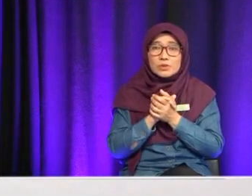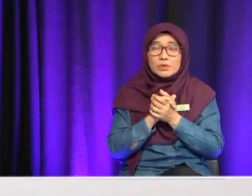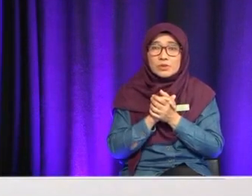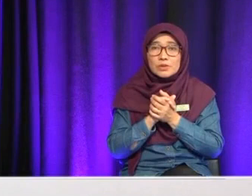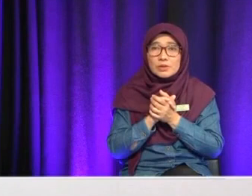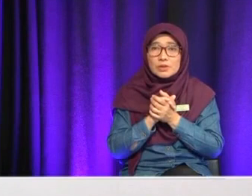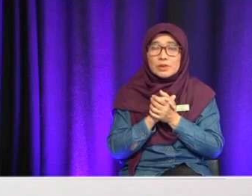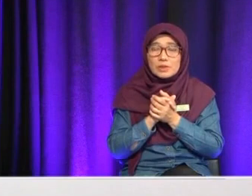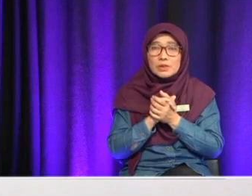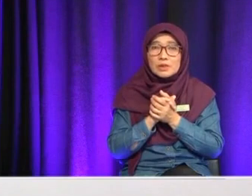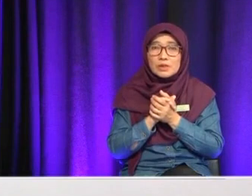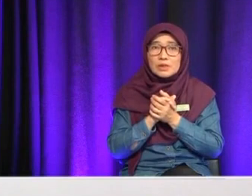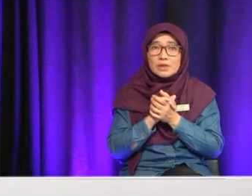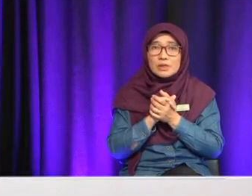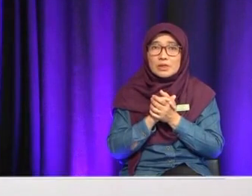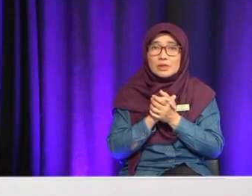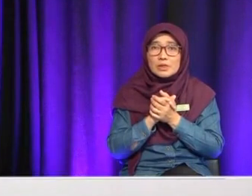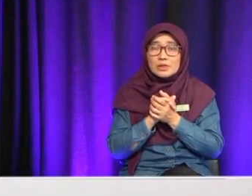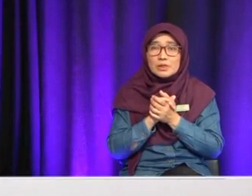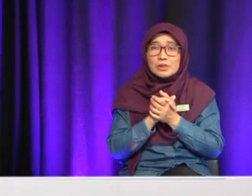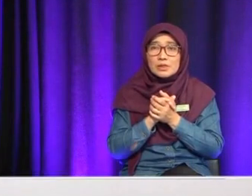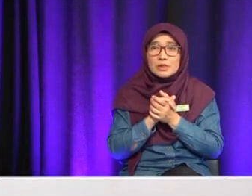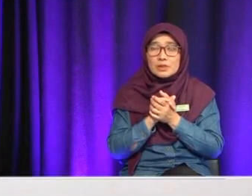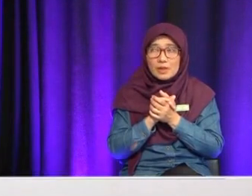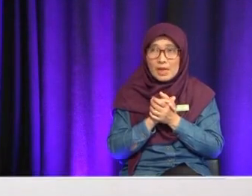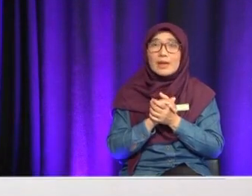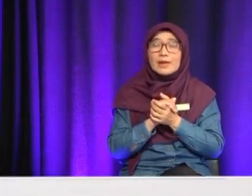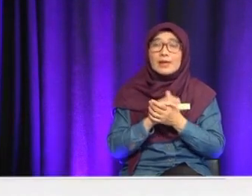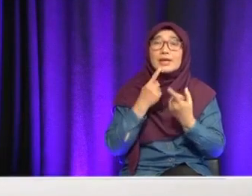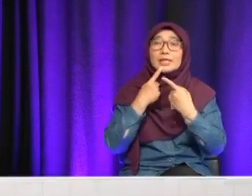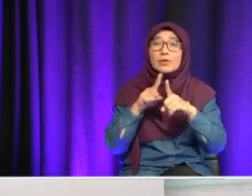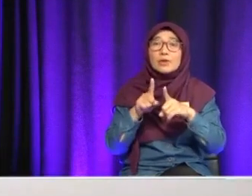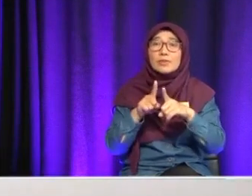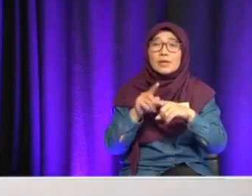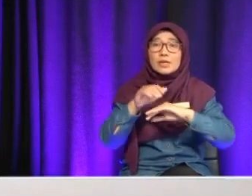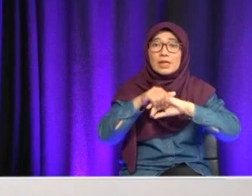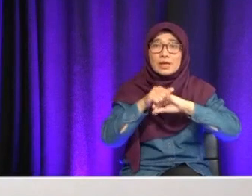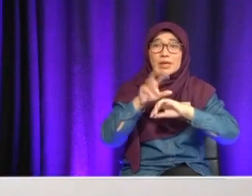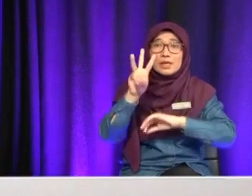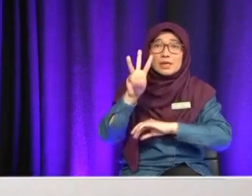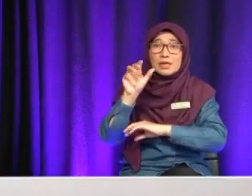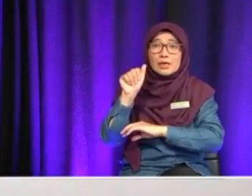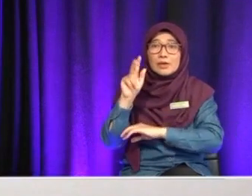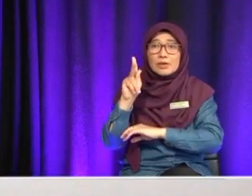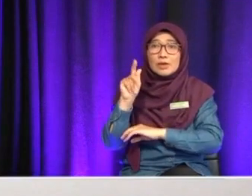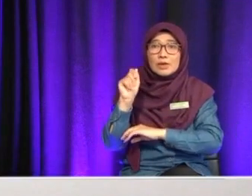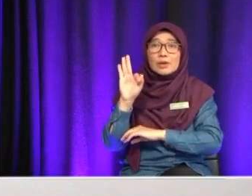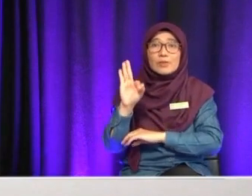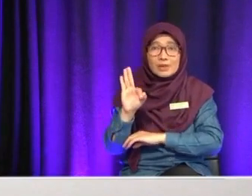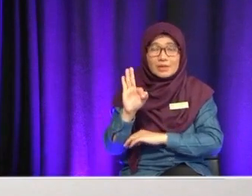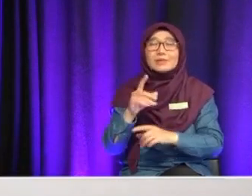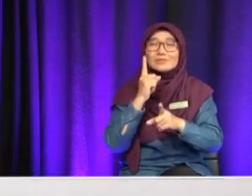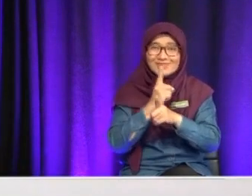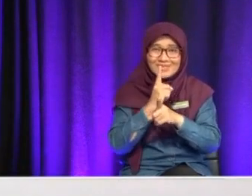Test. Okey. Saya rasa jenis akad wakaf. Jenis akad wakaf, jadi betul tu. Kita berikan